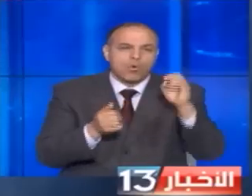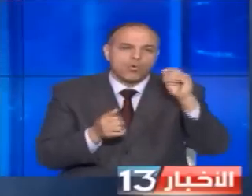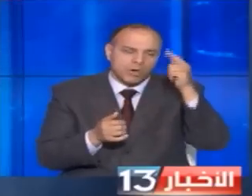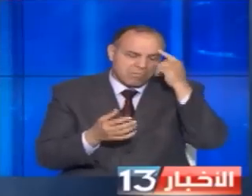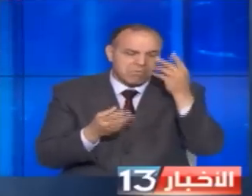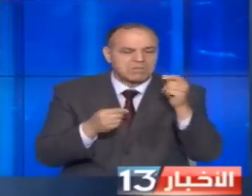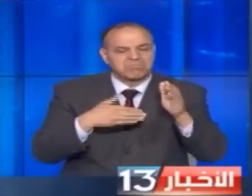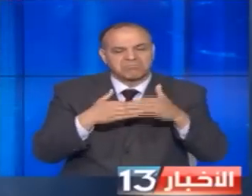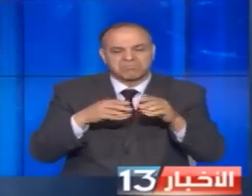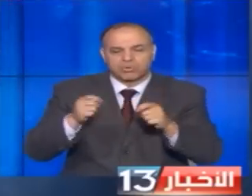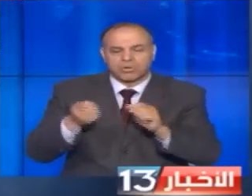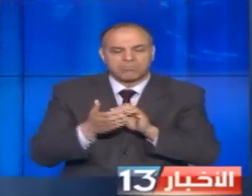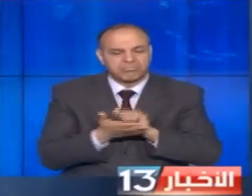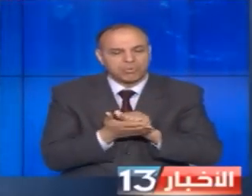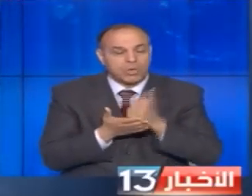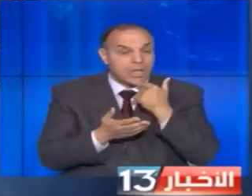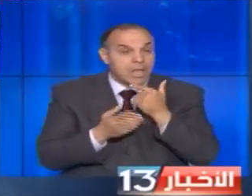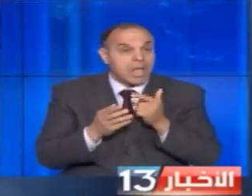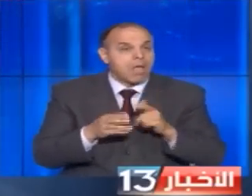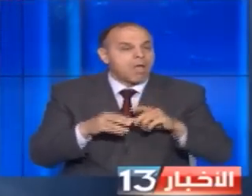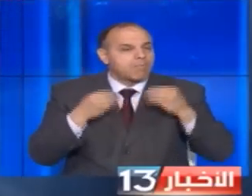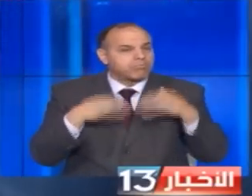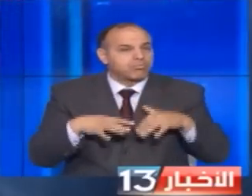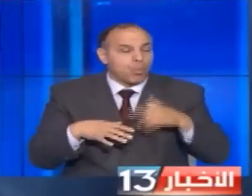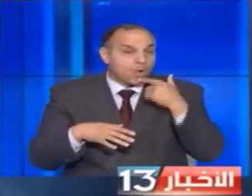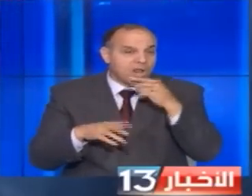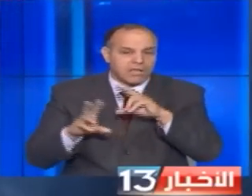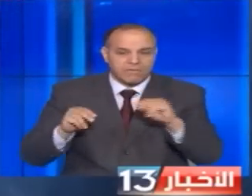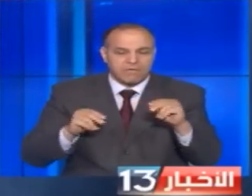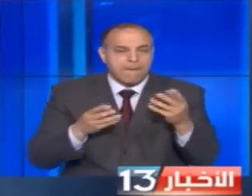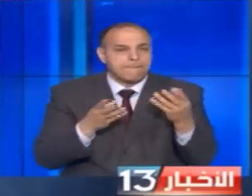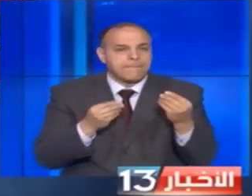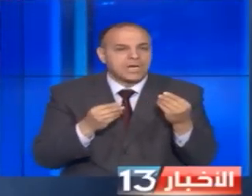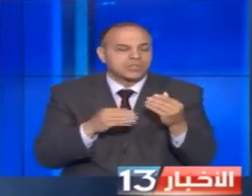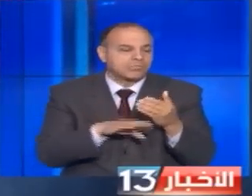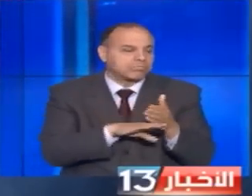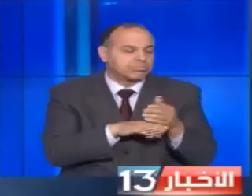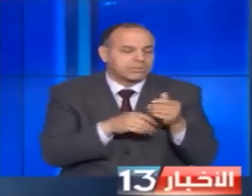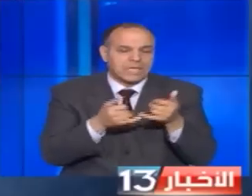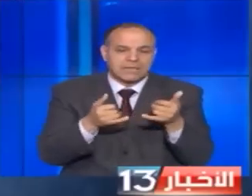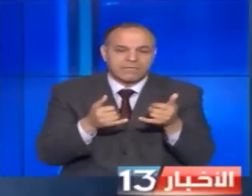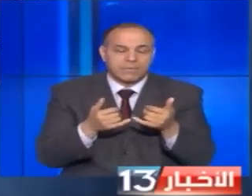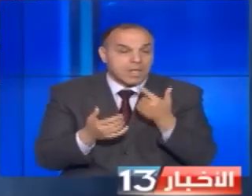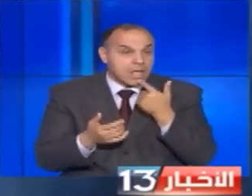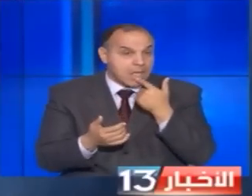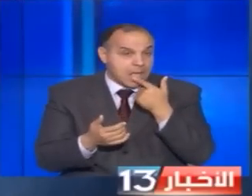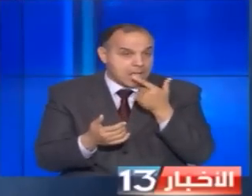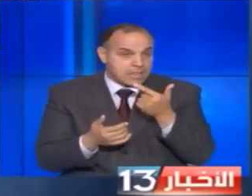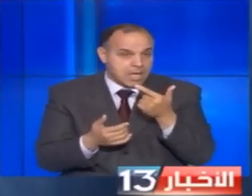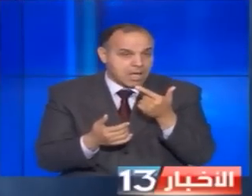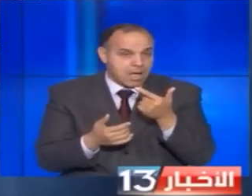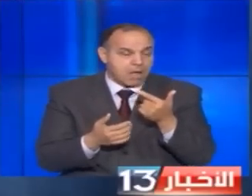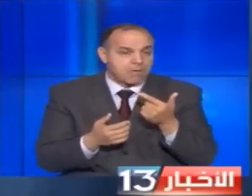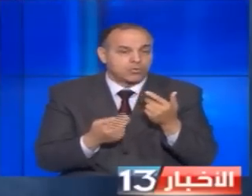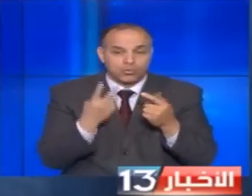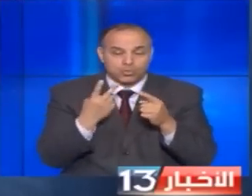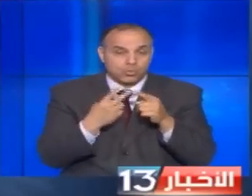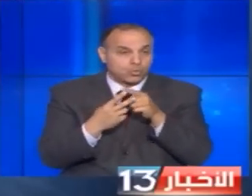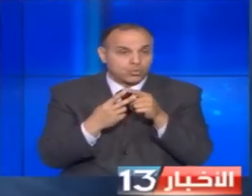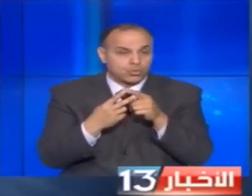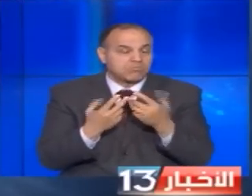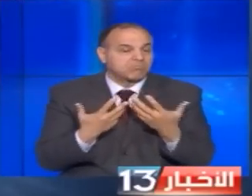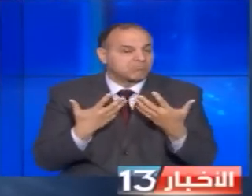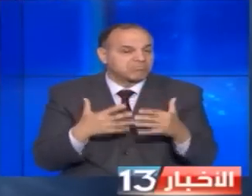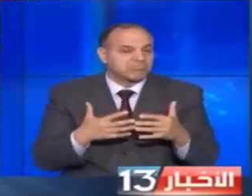عديده عن النشره فيما يتهدد المصير نفسه العديد من الباقيه مشيره الى ان مؤسستين اضطرت